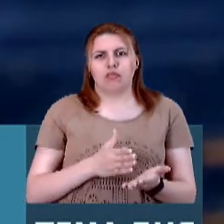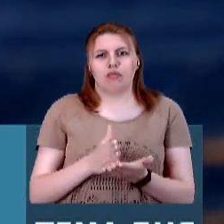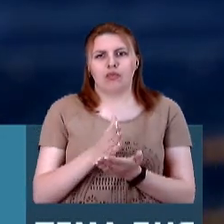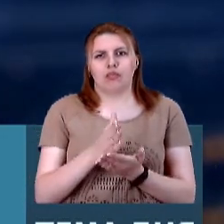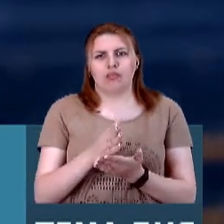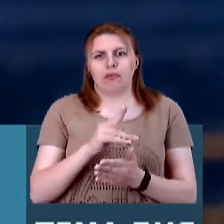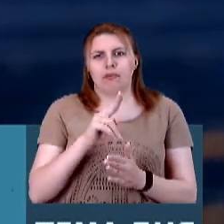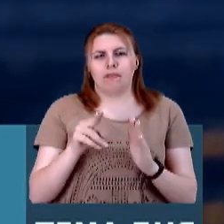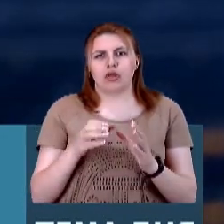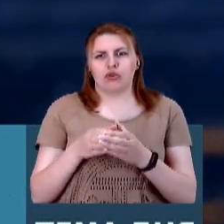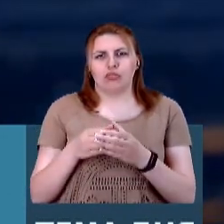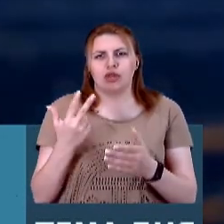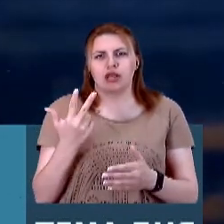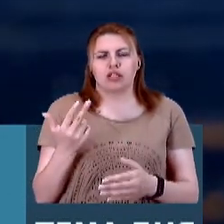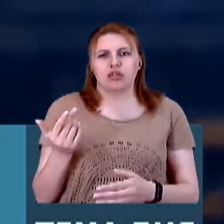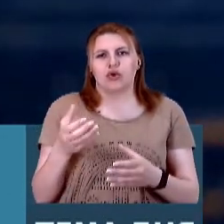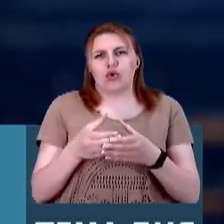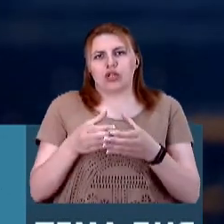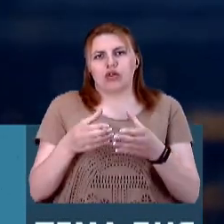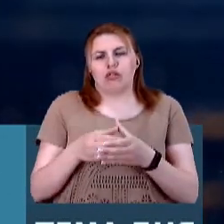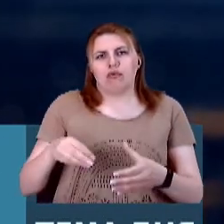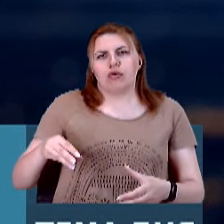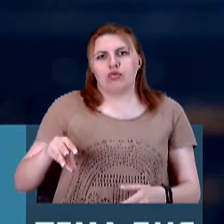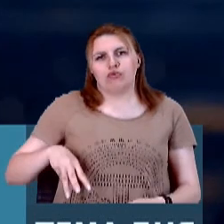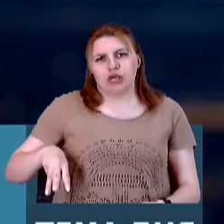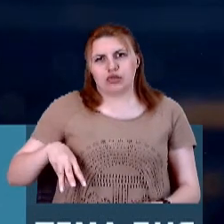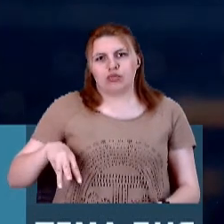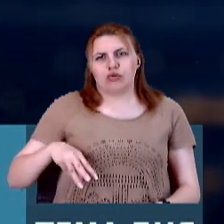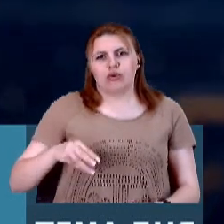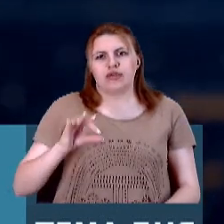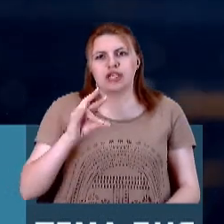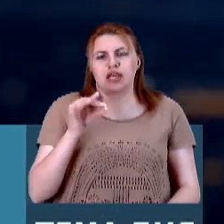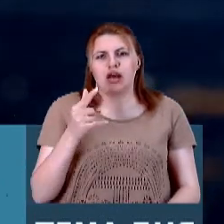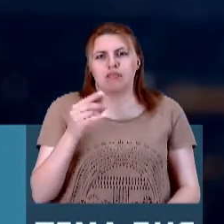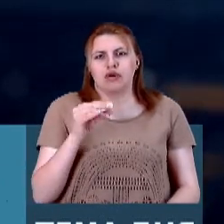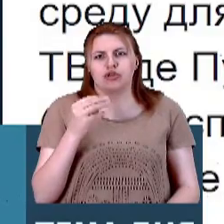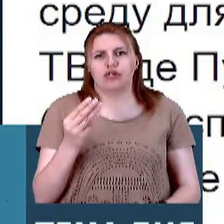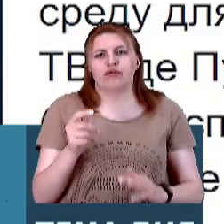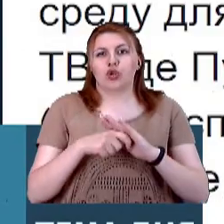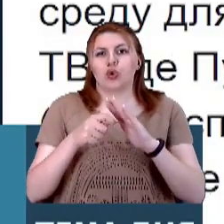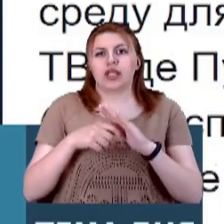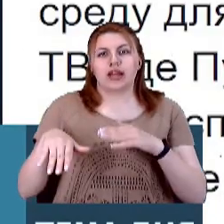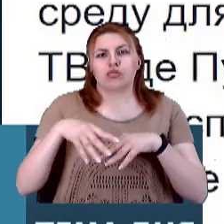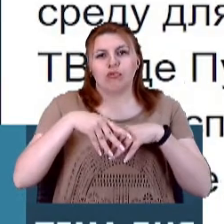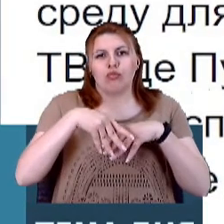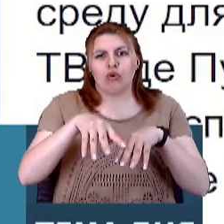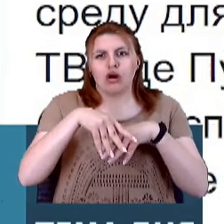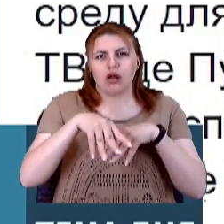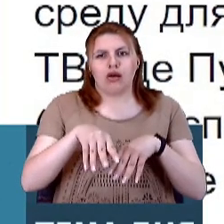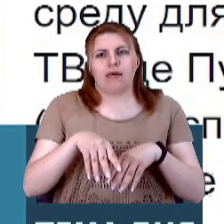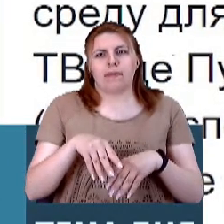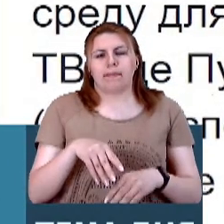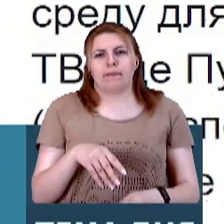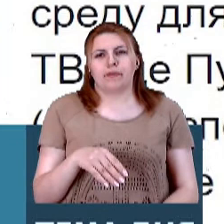політичної підгрупи, тристоронньої контактної групи у Мінську. Зокрема, Сергій Гармаш написав: «У Донецьку парад, в опорних по